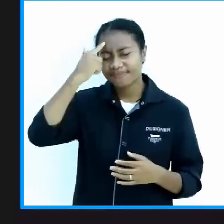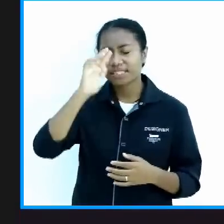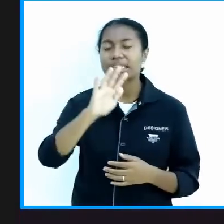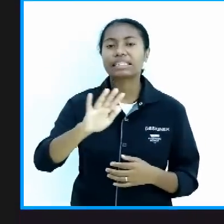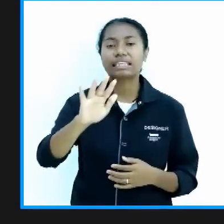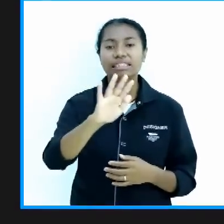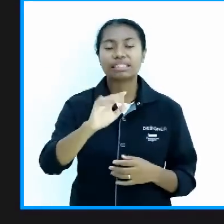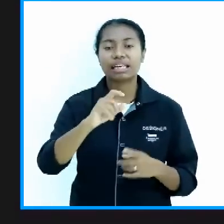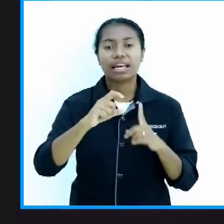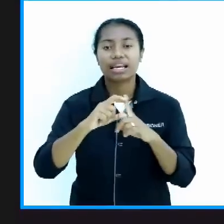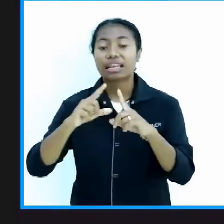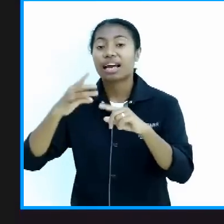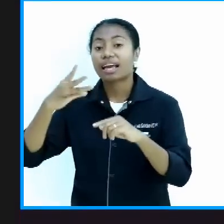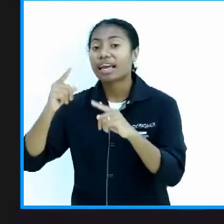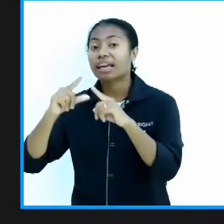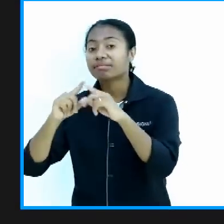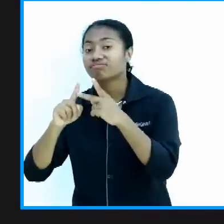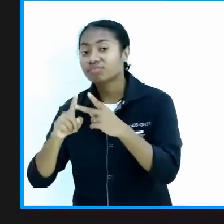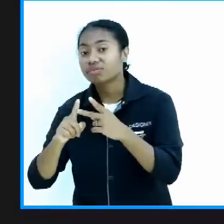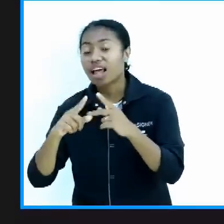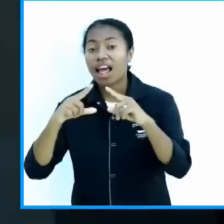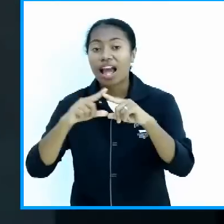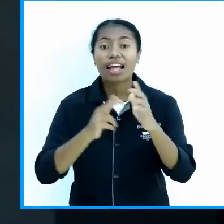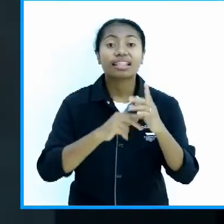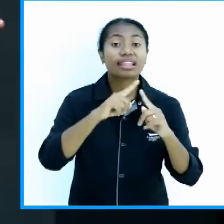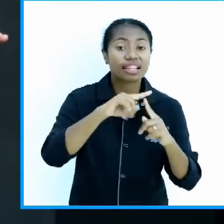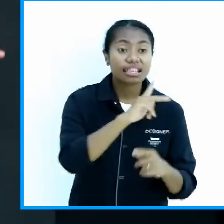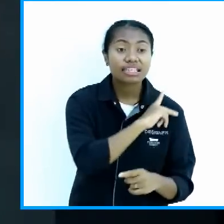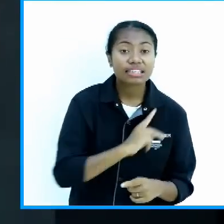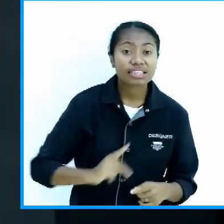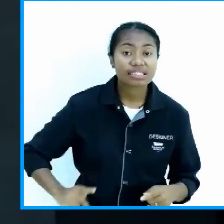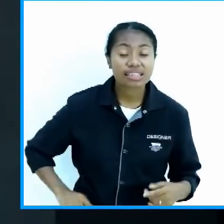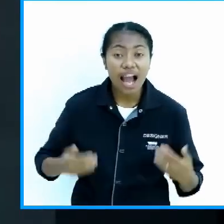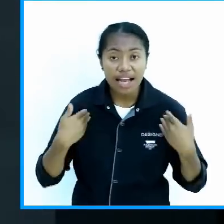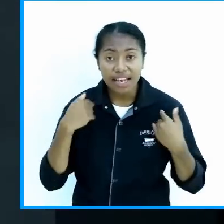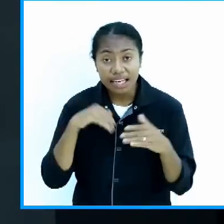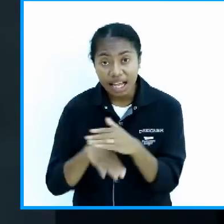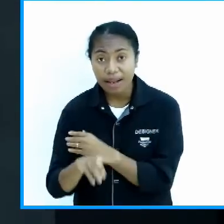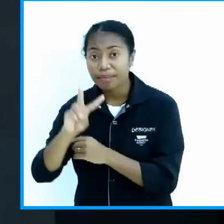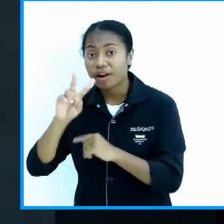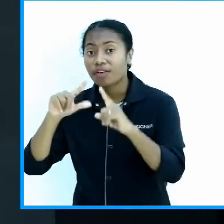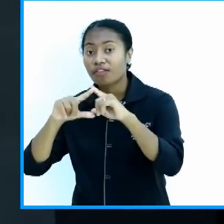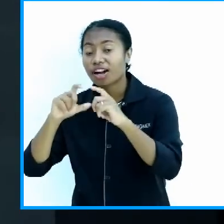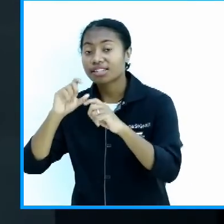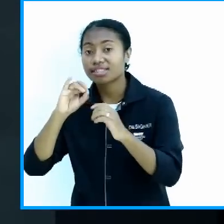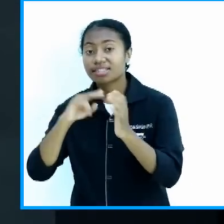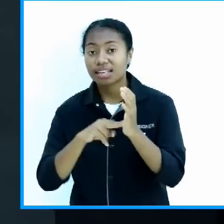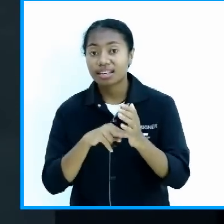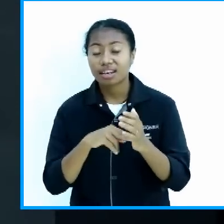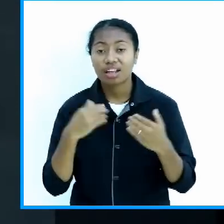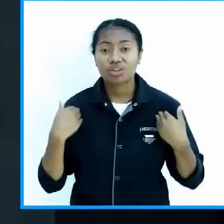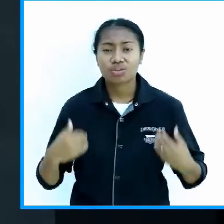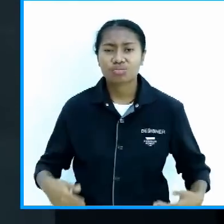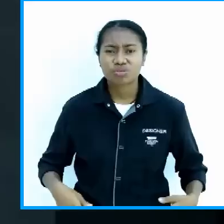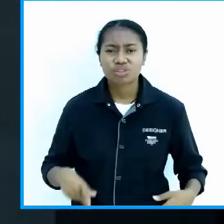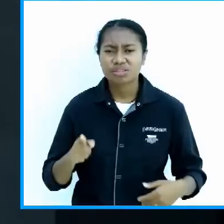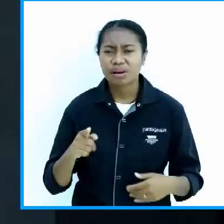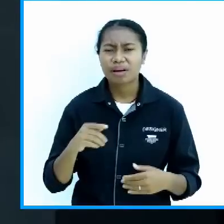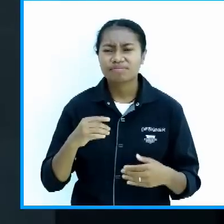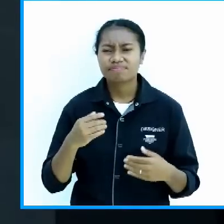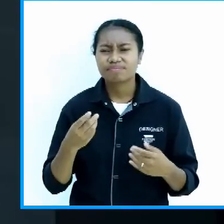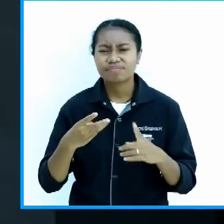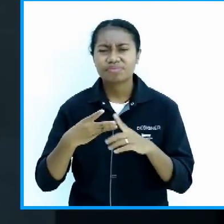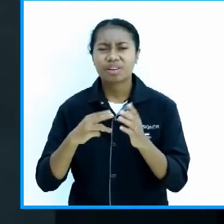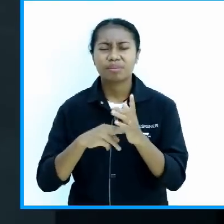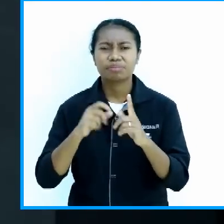DNA antikris itu ada di dalam vaksin, tubuh itu, kan tadi saya bilang pertama, mau benda asing apapun yang masuk, tubuh